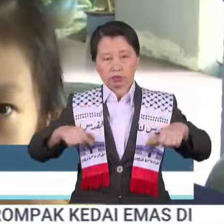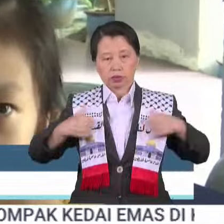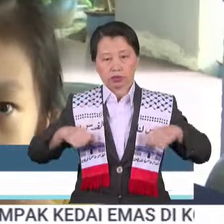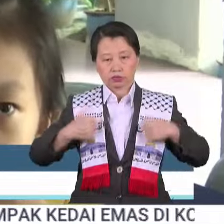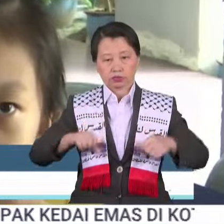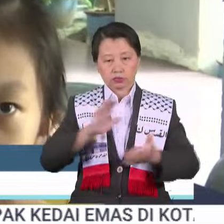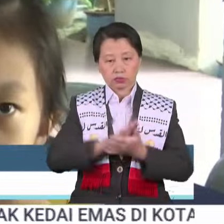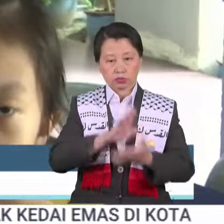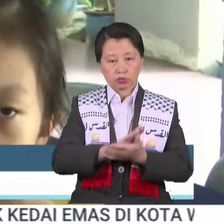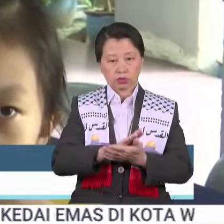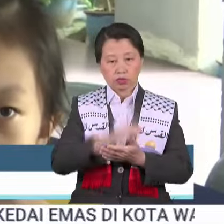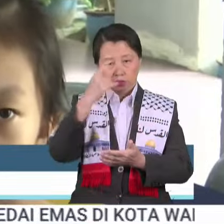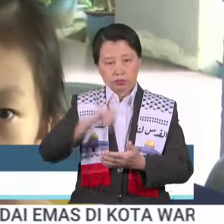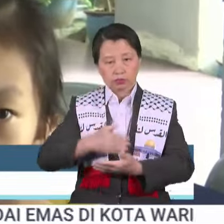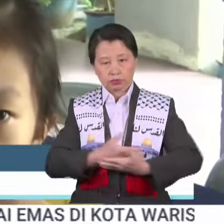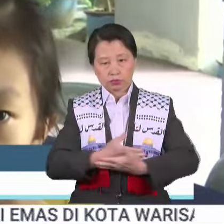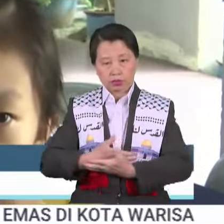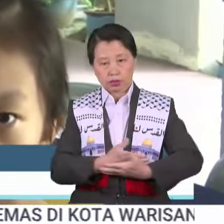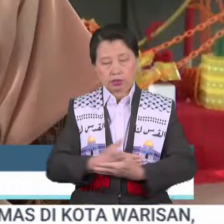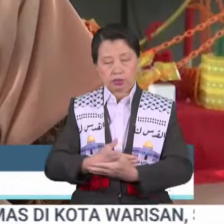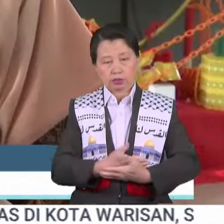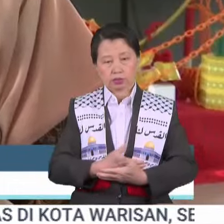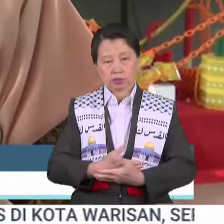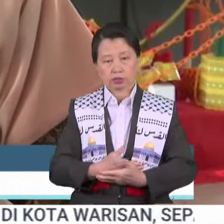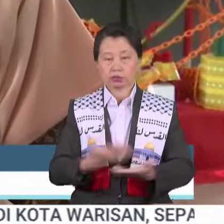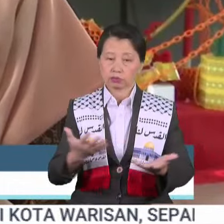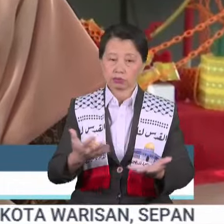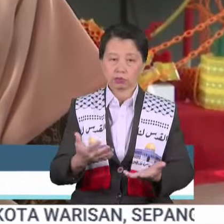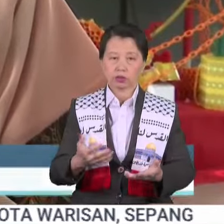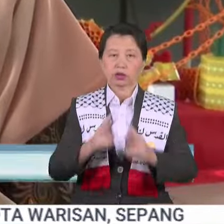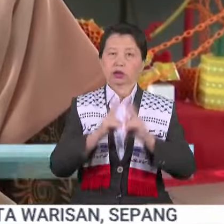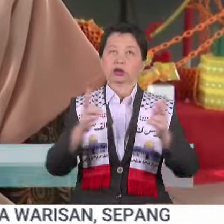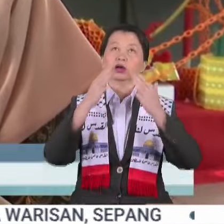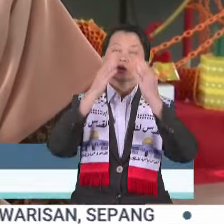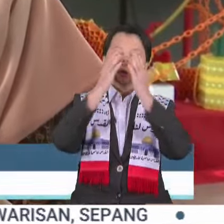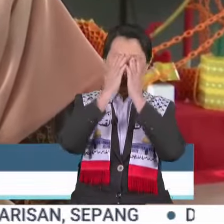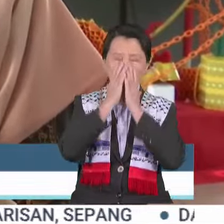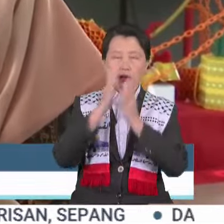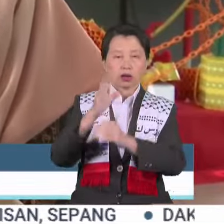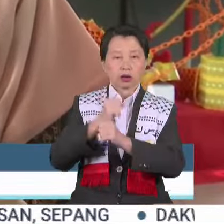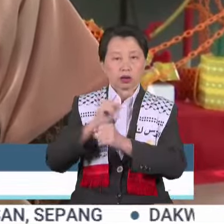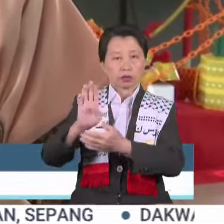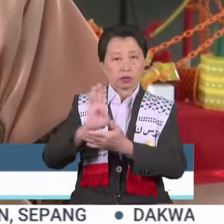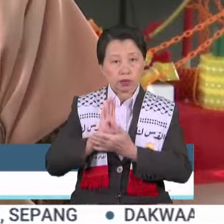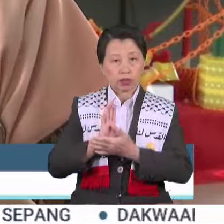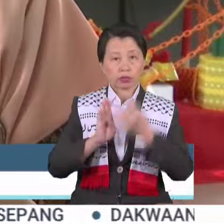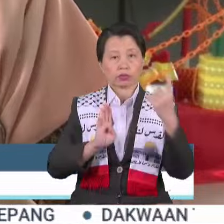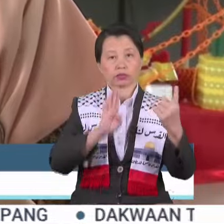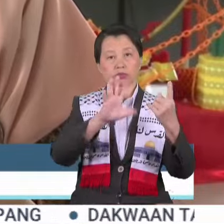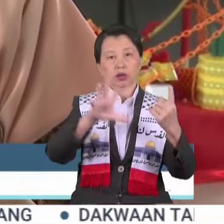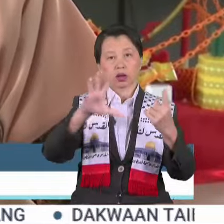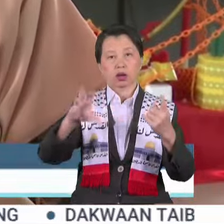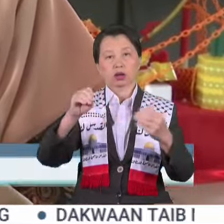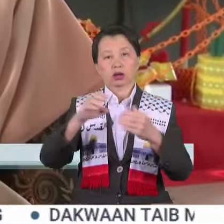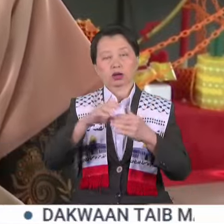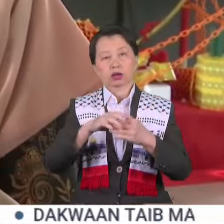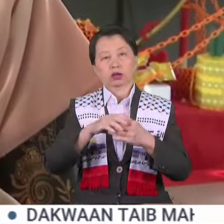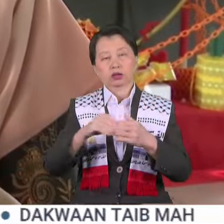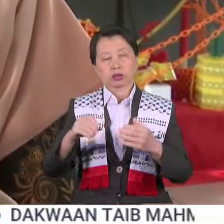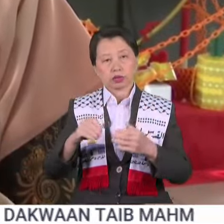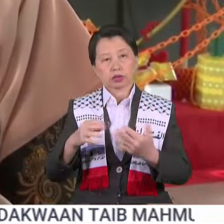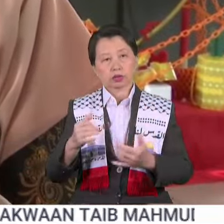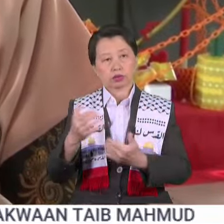baju sekolah baru bagi anak. Saya sangat bersyukurlah dapat bantuan RM150, boleh beli kelengkapan